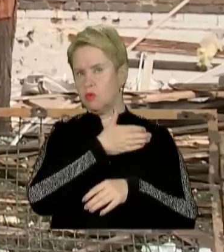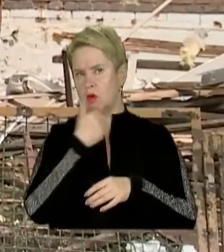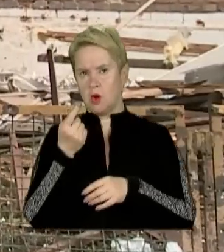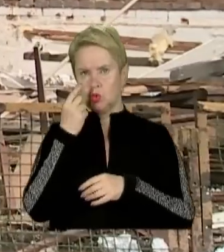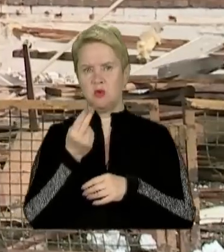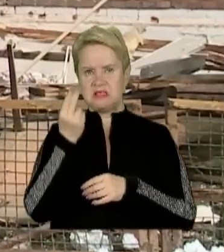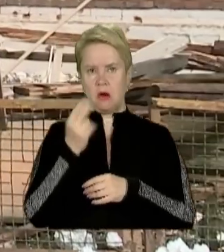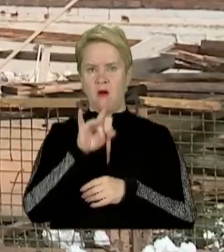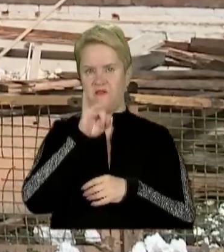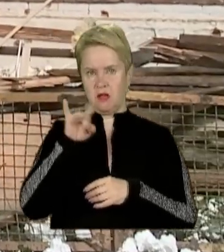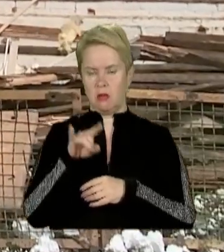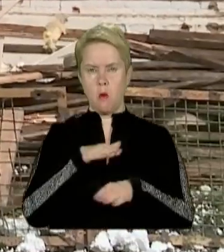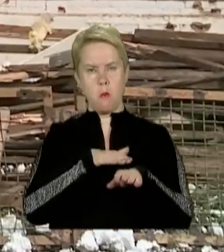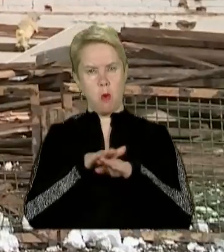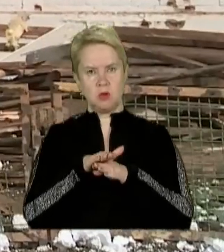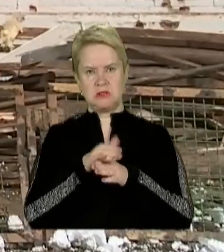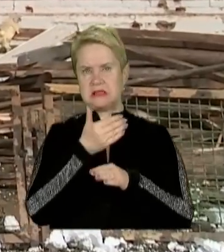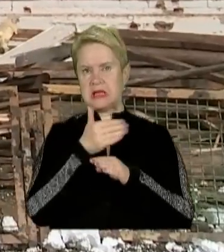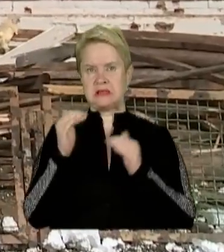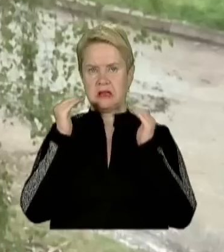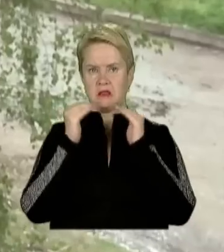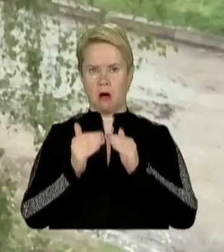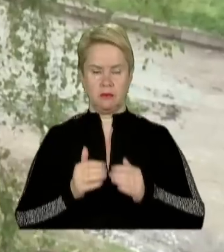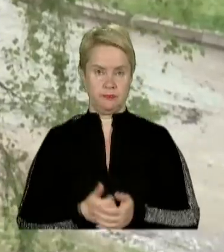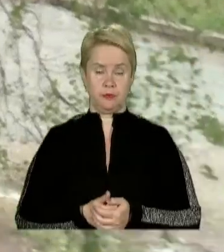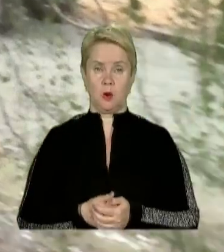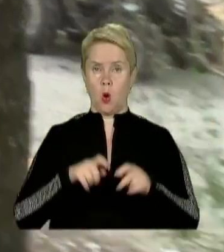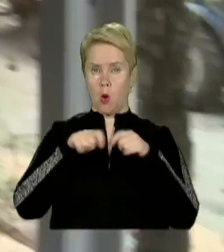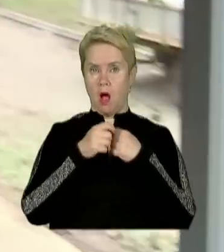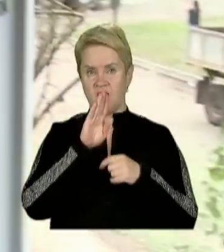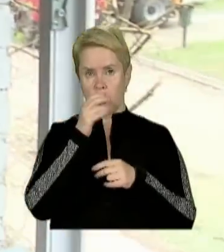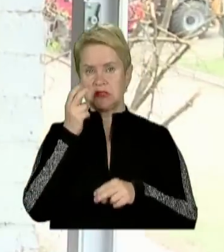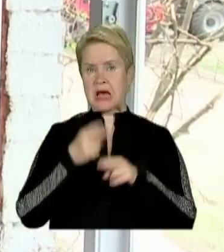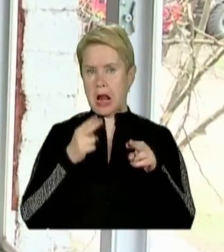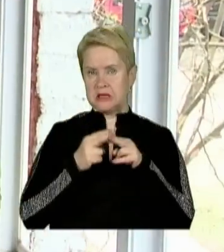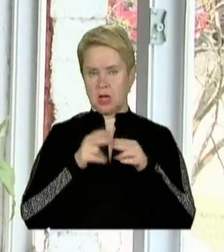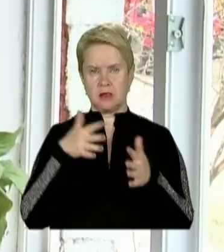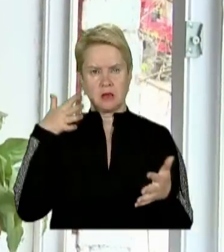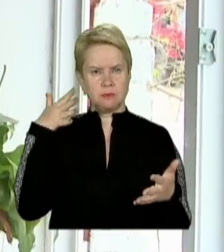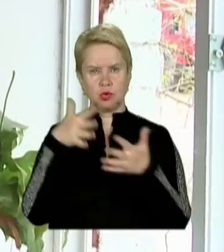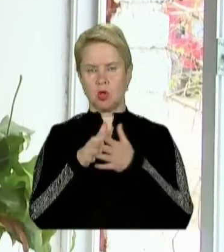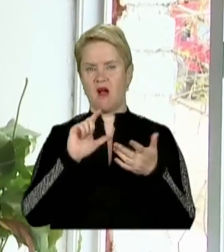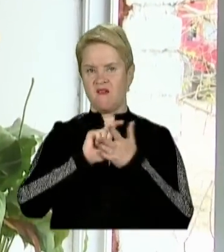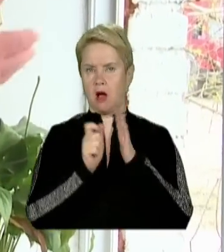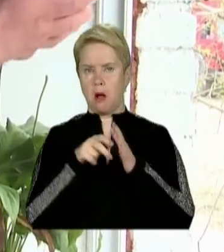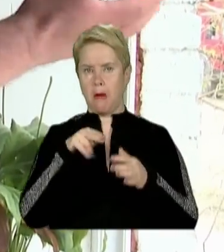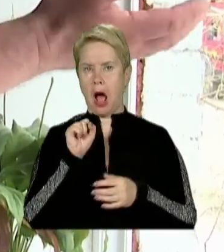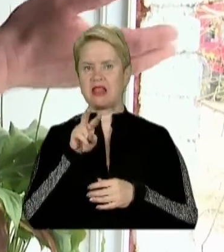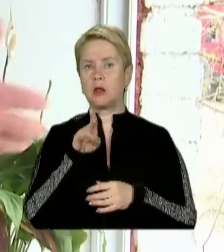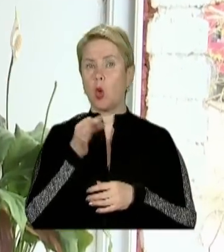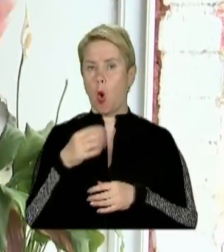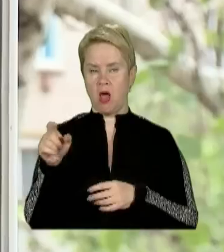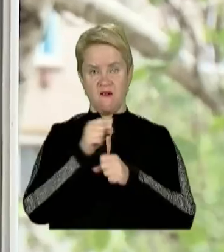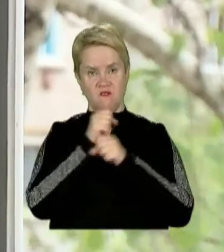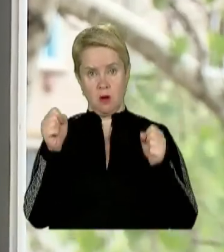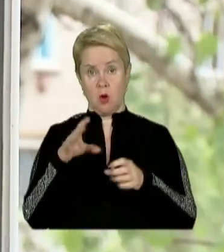жодного вцілілого вікна та повністю знесений дах. Уламками ворожого залізяча навскрізь прошита квартира пана Анатолія.